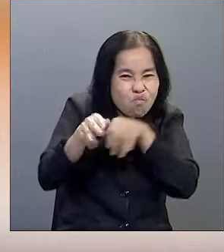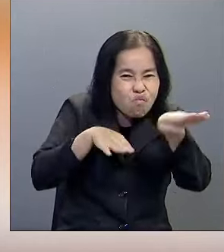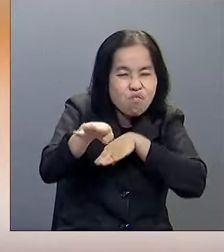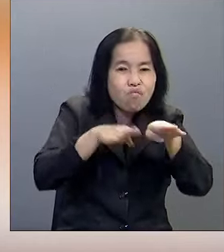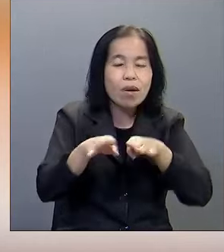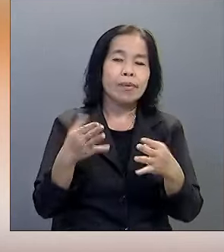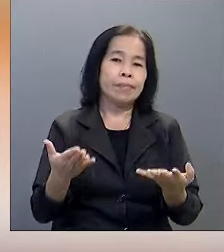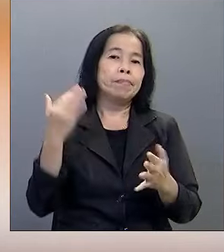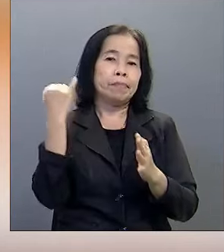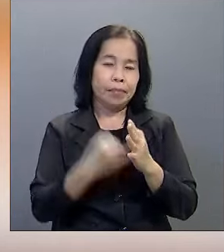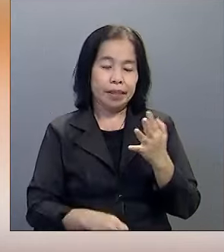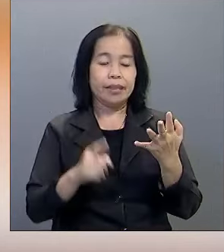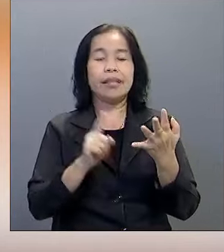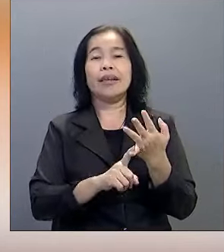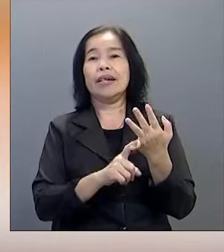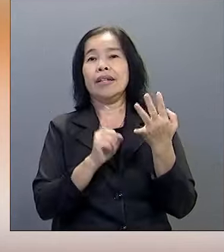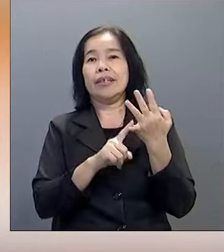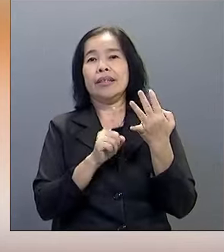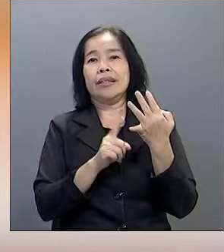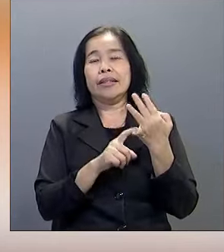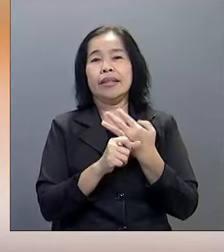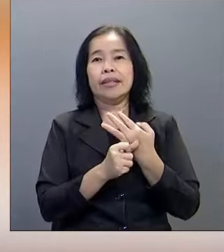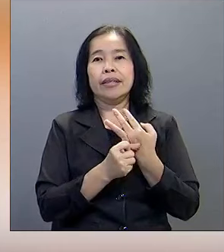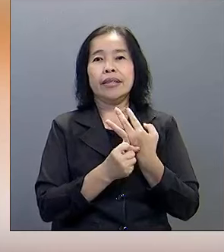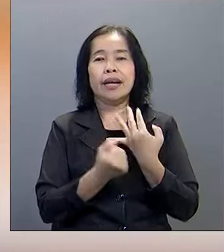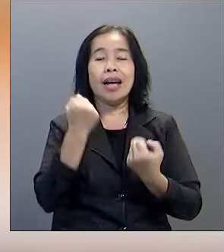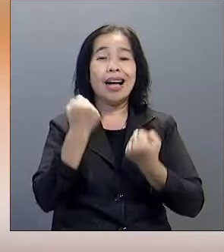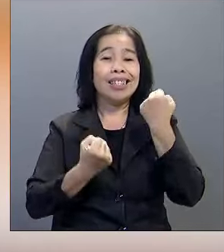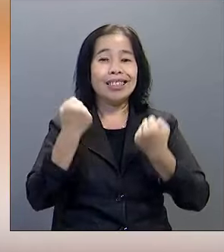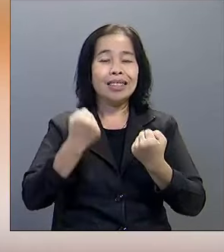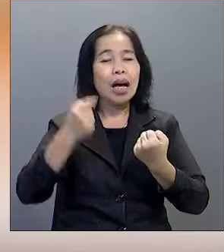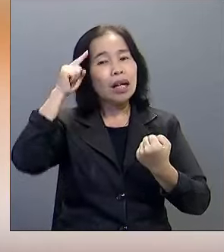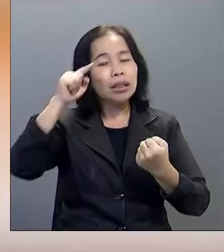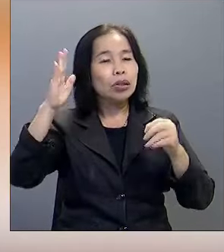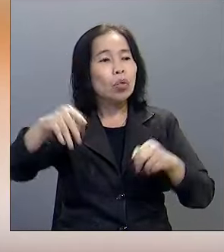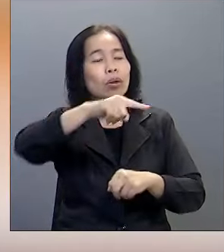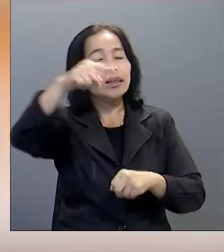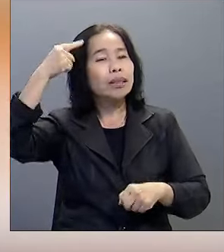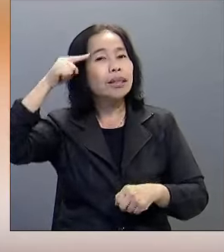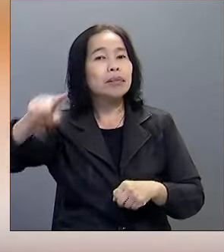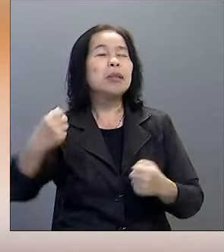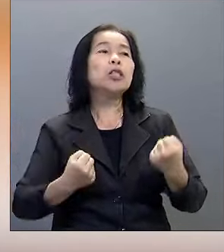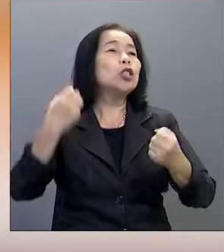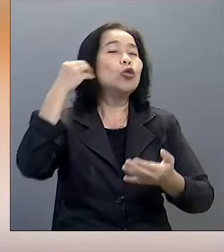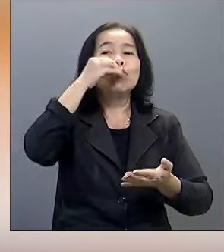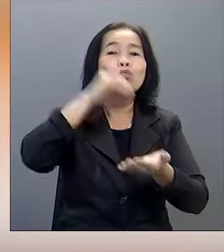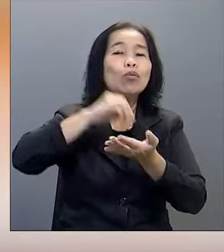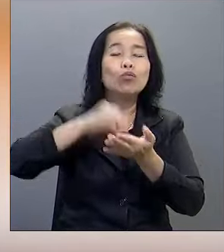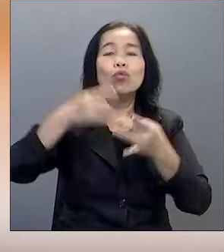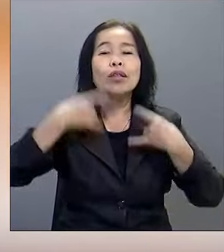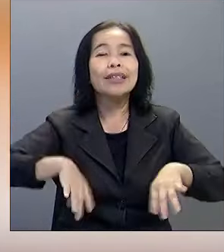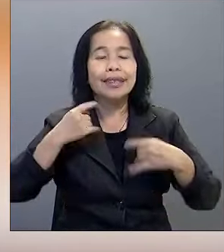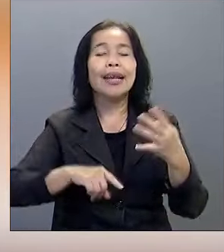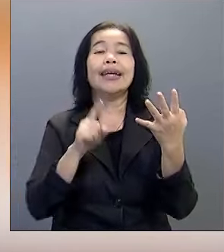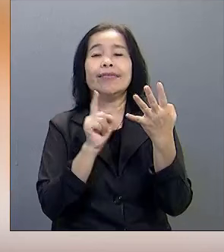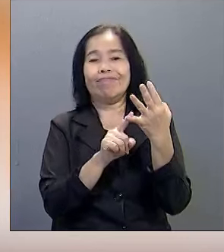งแล้วก็รวมไปถงเรื่องของการขบรถโดยไม่คำนง ถคปอภัขค้อื่นซึตนี้ก็จะตงกทคณชบถามเมื่อกี้ครั